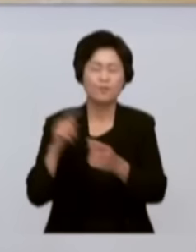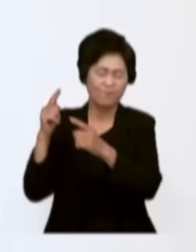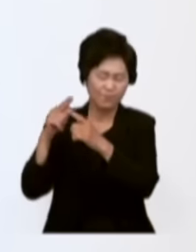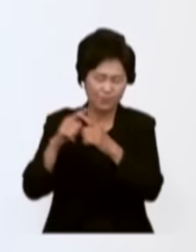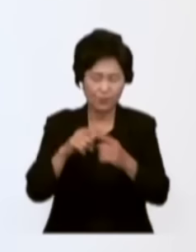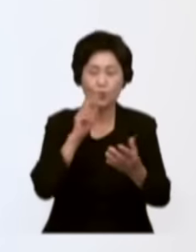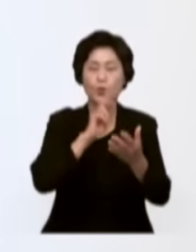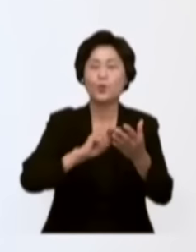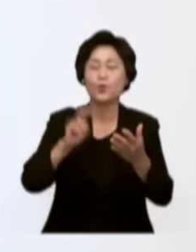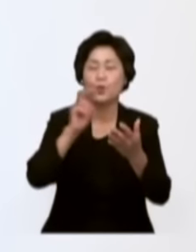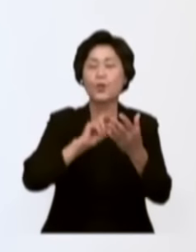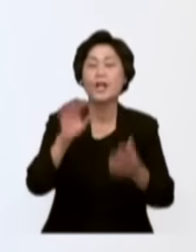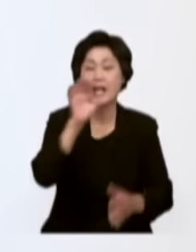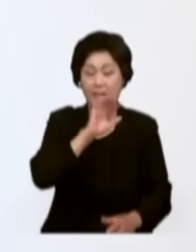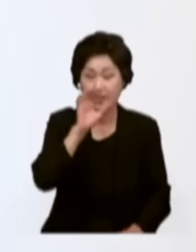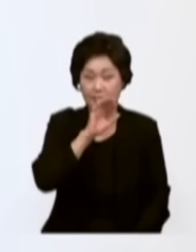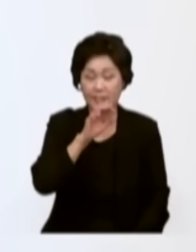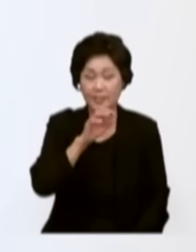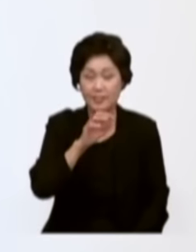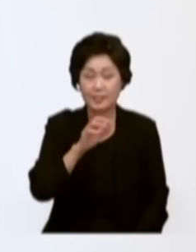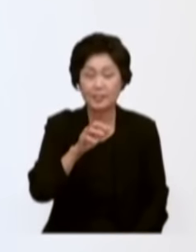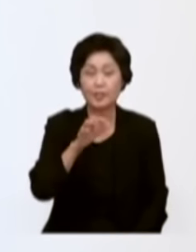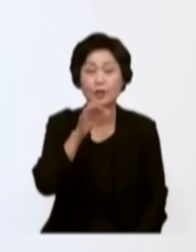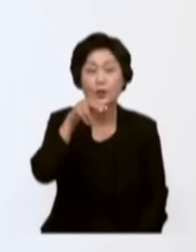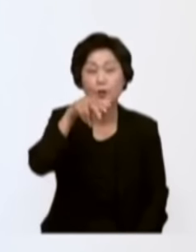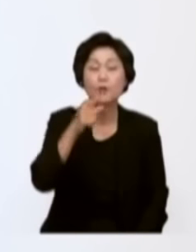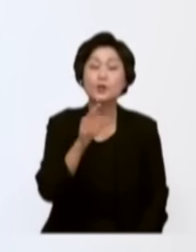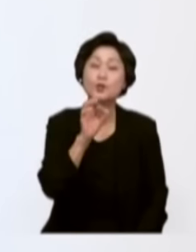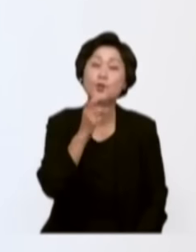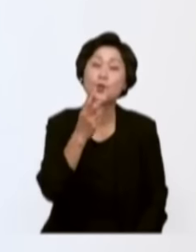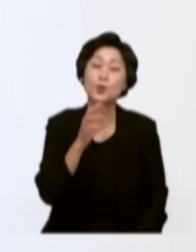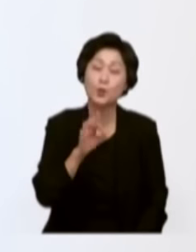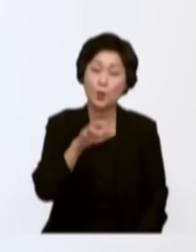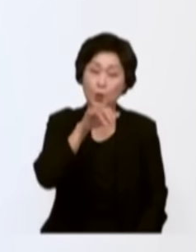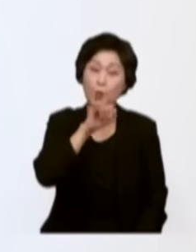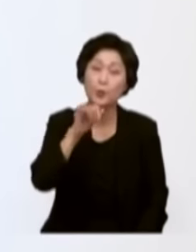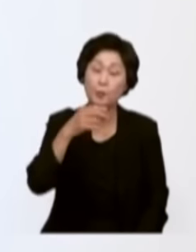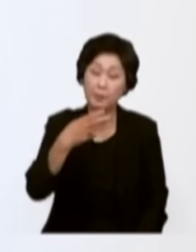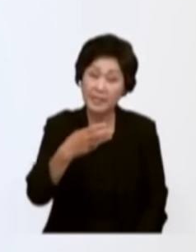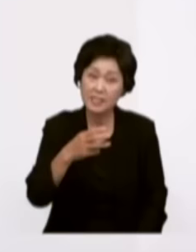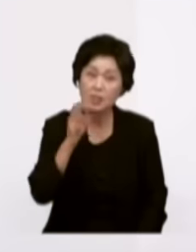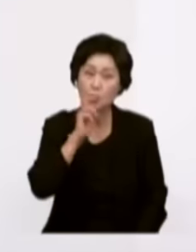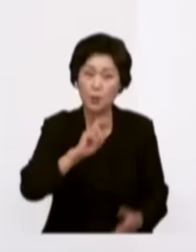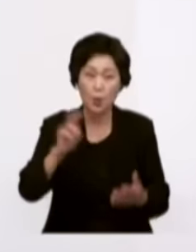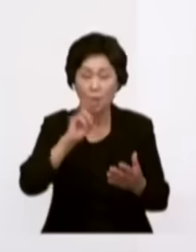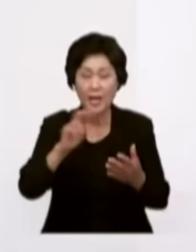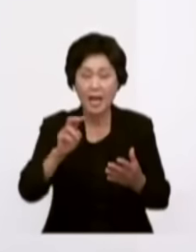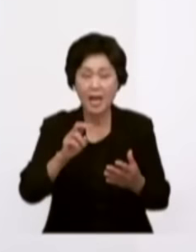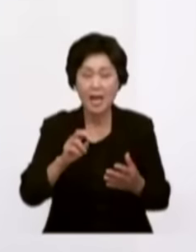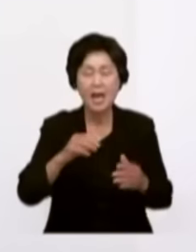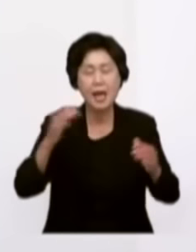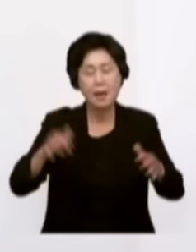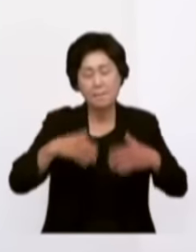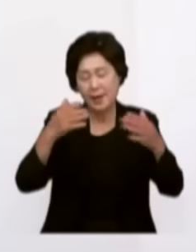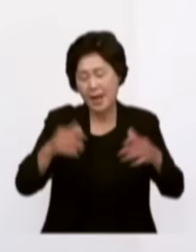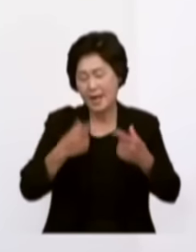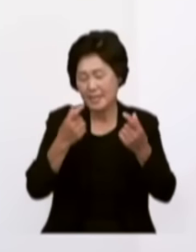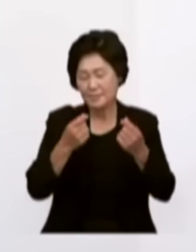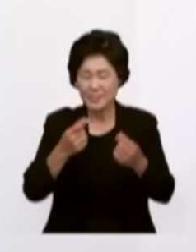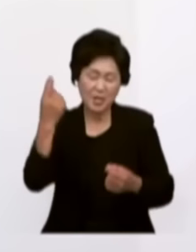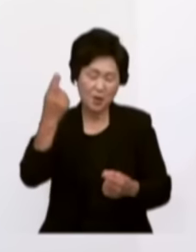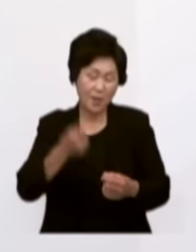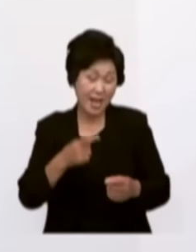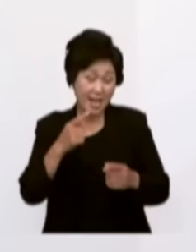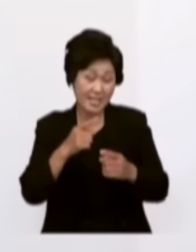씨 노래. 그래서 제가 항상 2시간씩 노래 연습을 하고 나면 끝 노래 끝나고 갈 때 확인하는 게 있어요. 예를 들어 바람처럼